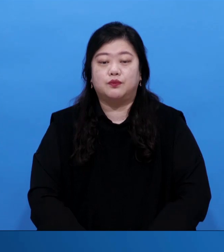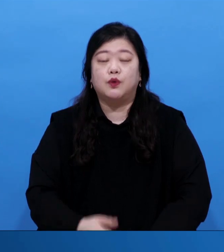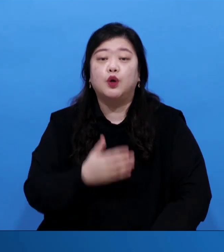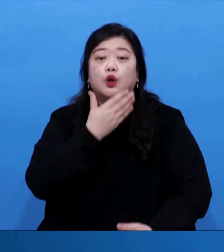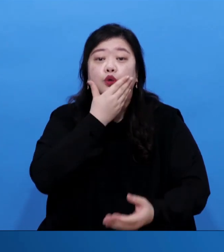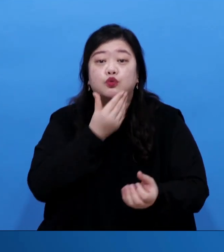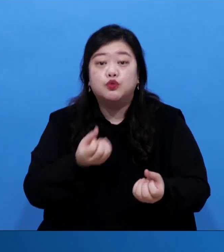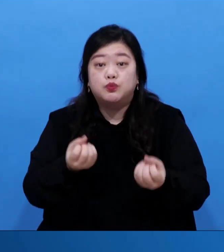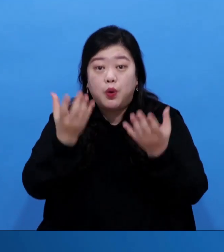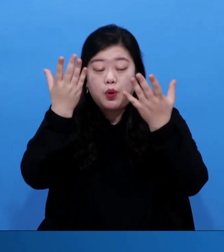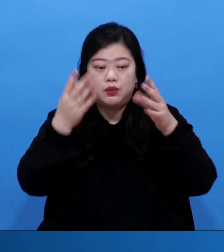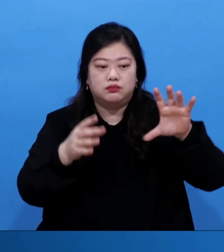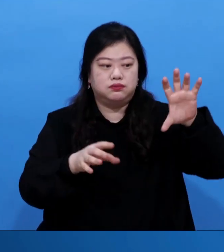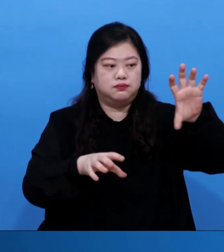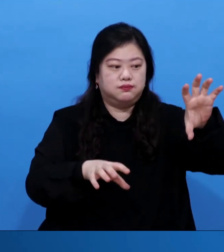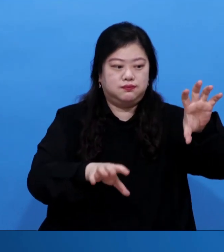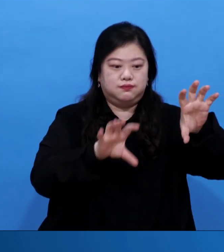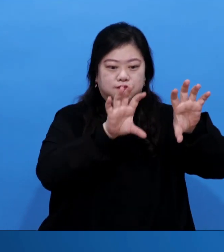실제로